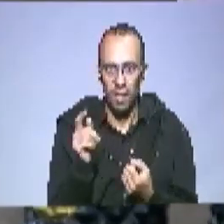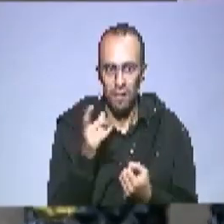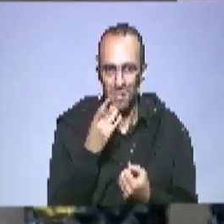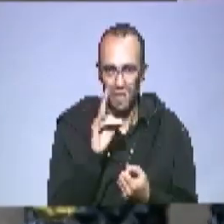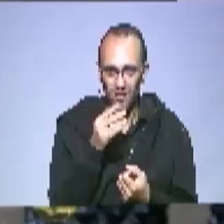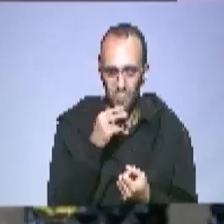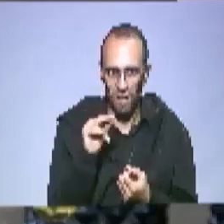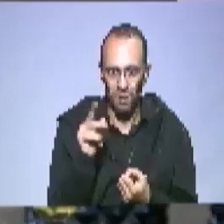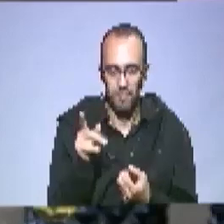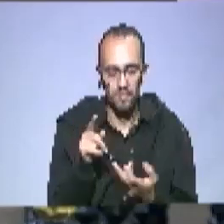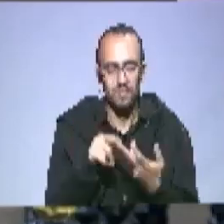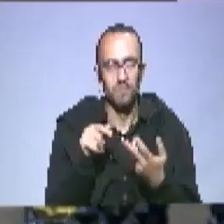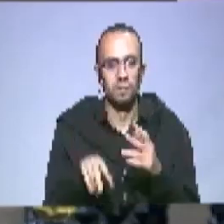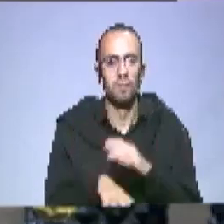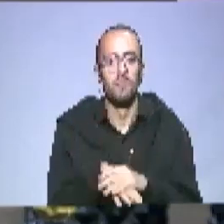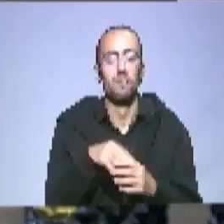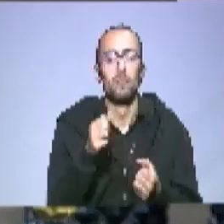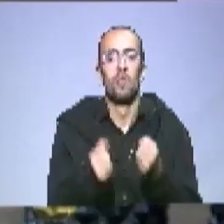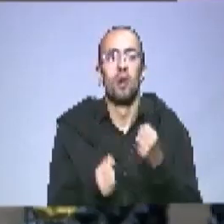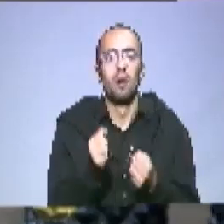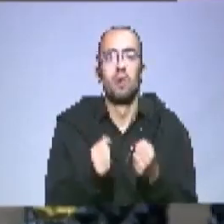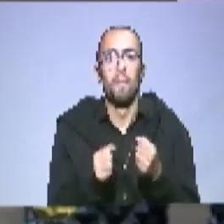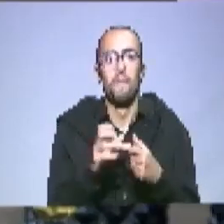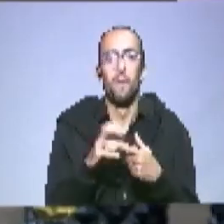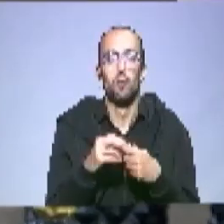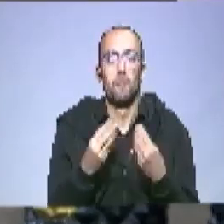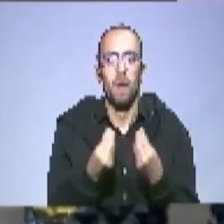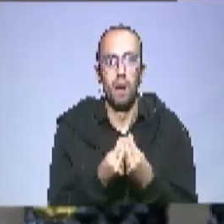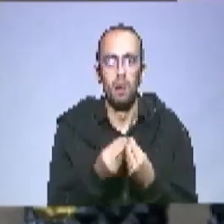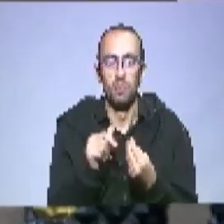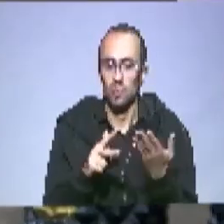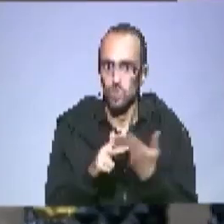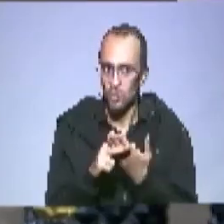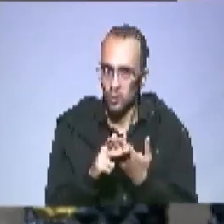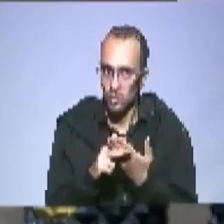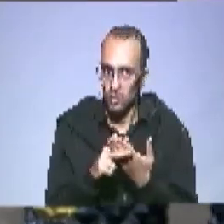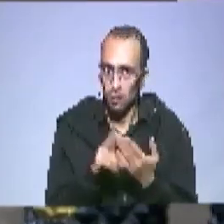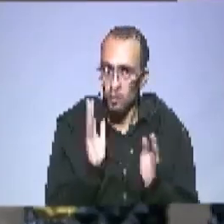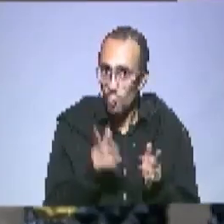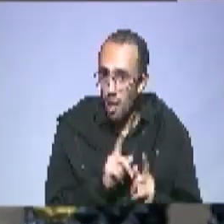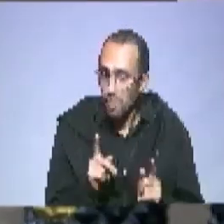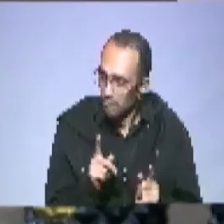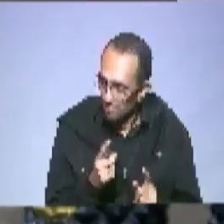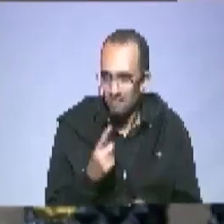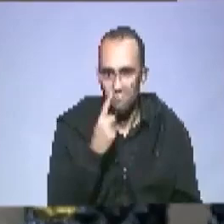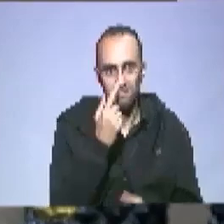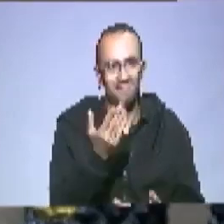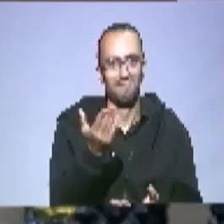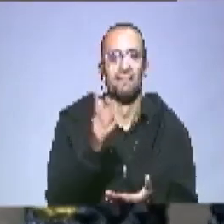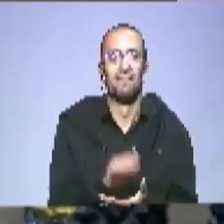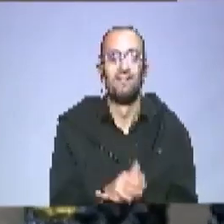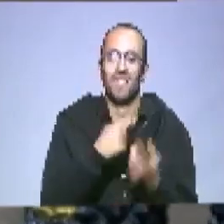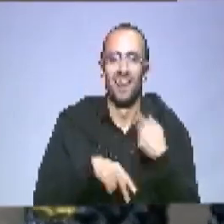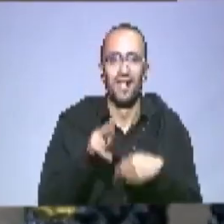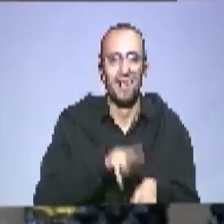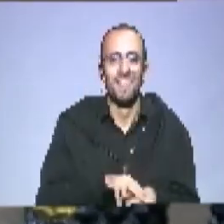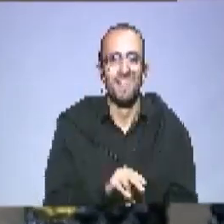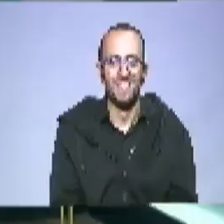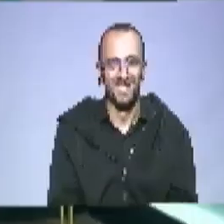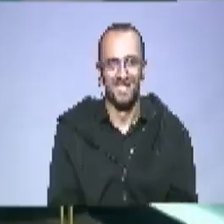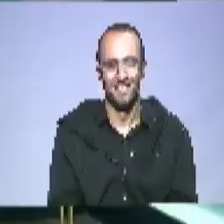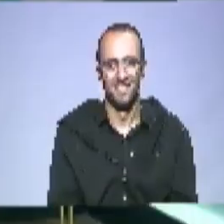دلوقتي الشيف بيعمل الملوخيه الناشفه بالمشروم. وهنروح لفاصل يا شيف ممكن؟ نروح يا فندم، اتفضلي. اتفضلي يا فندم.